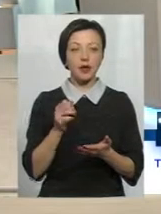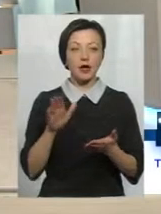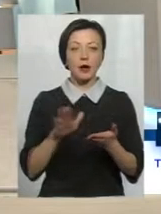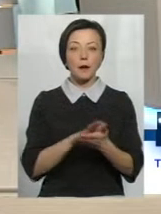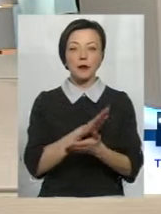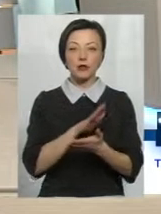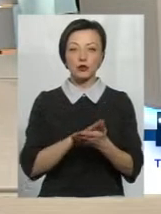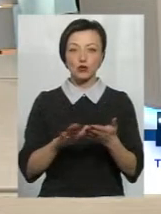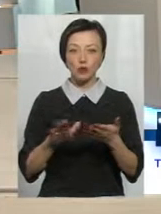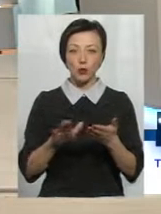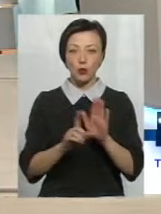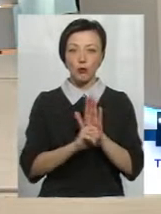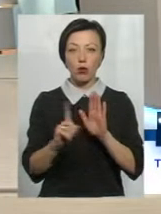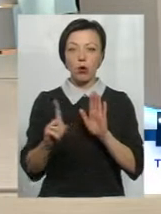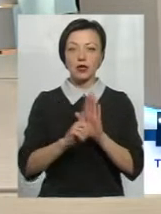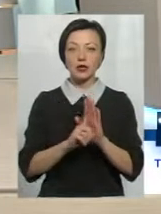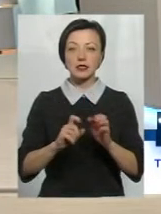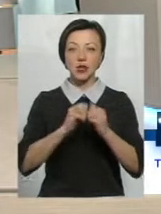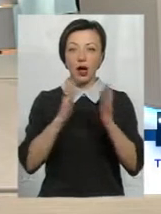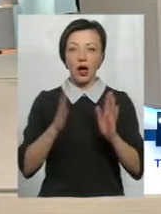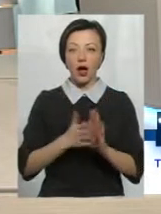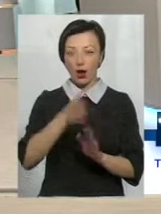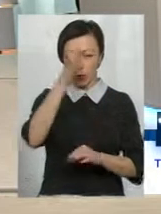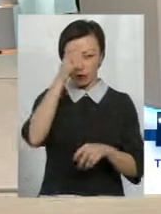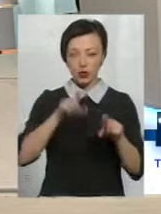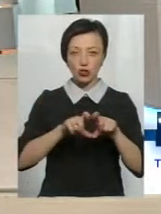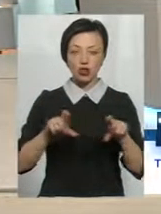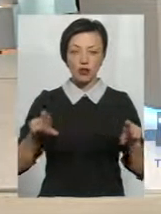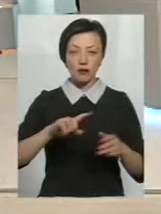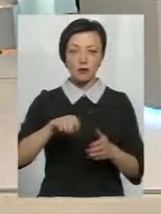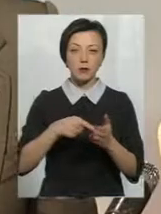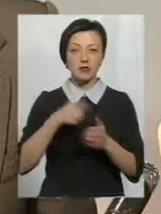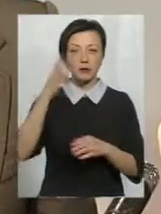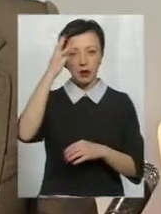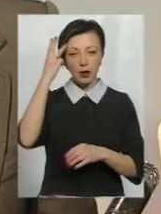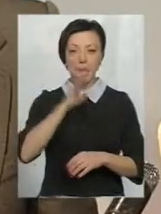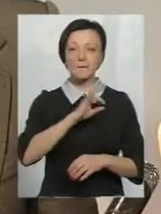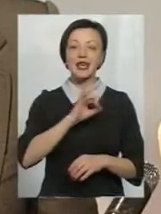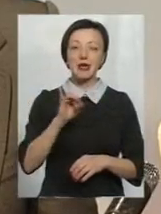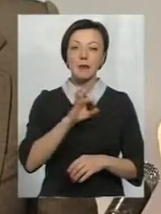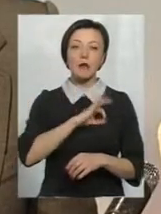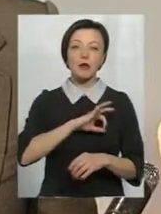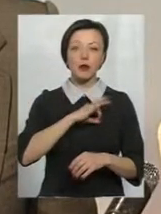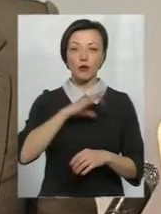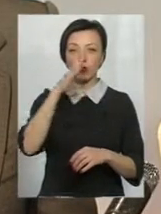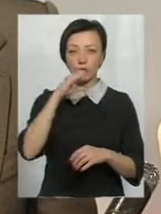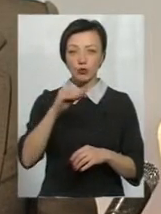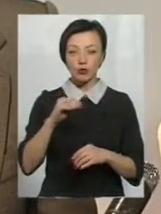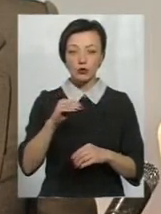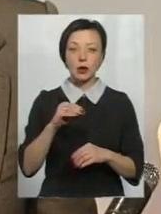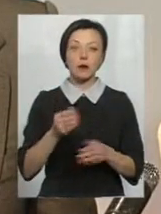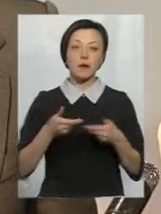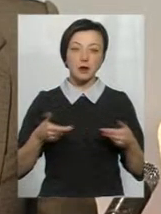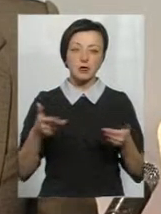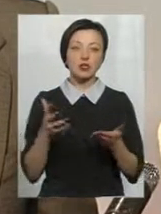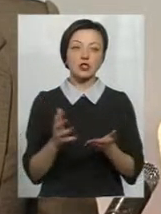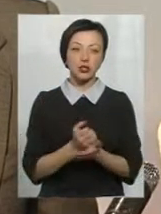безкоштовному проїзду учнів загальноосвітніх шкіл в місті Хмельницькому і по пільговому в маршрутному таксі. Ми